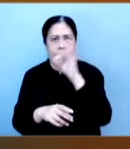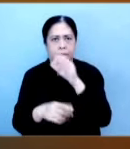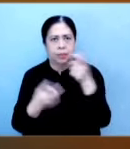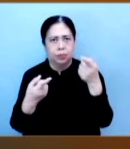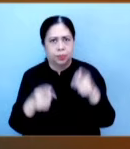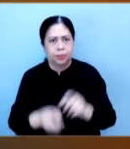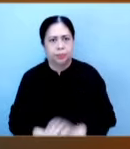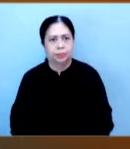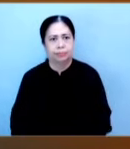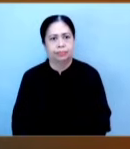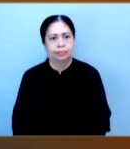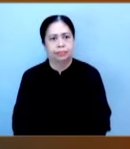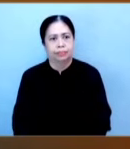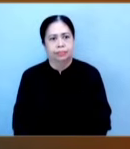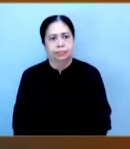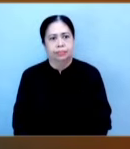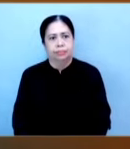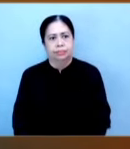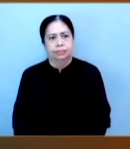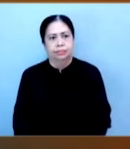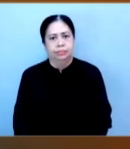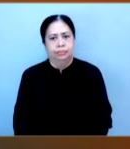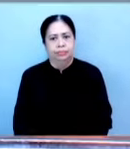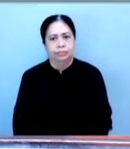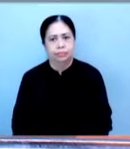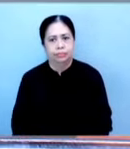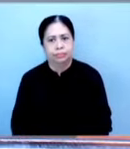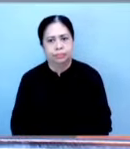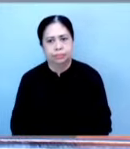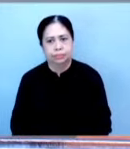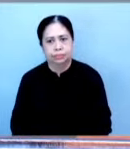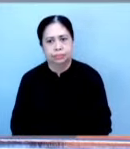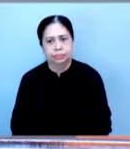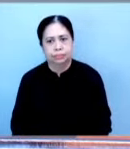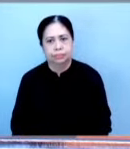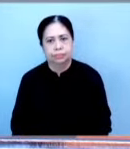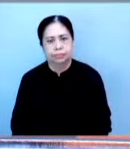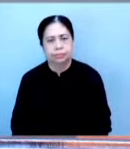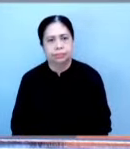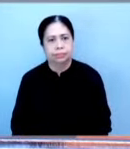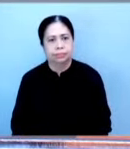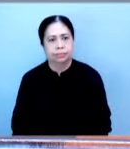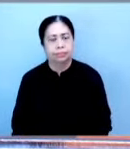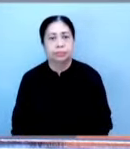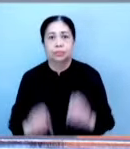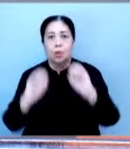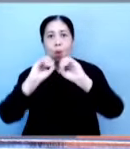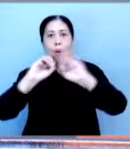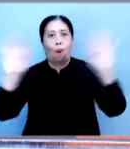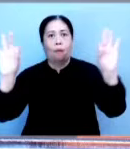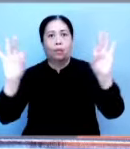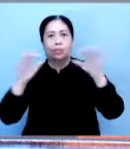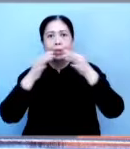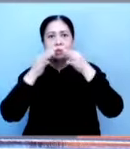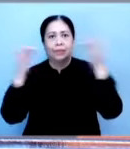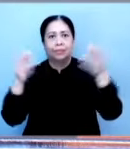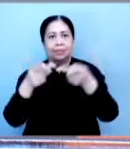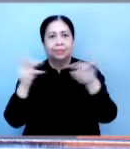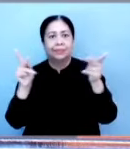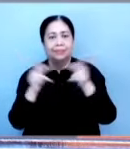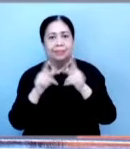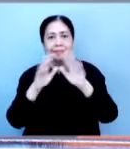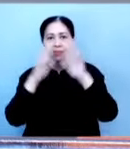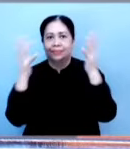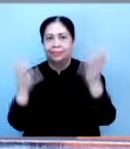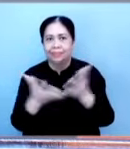mula sa frontline ryel pawid news 5 nagpatay ng ilaw ang mga sikat na tourist attraction sa buong